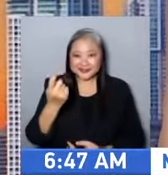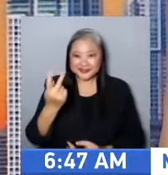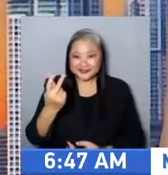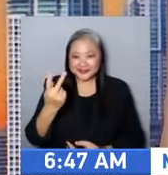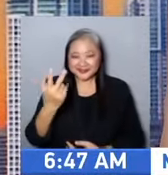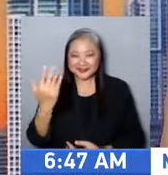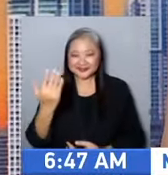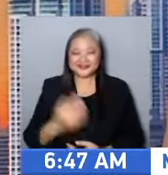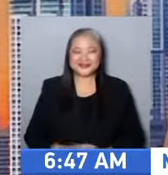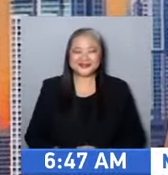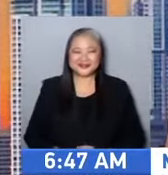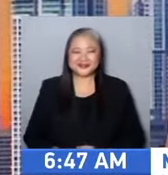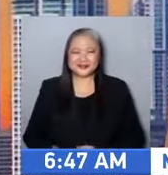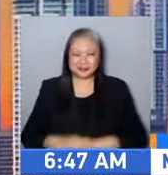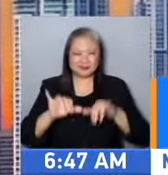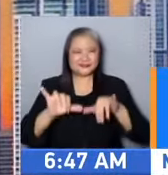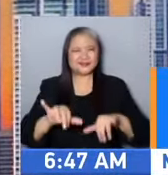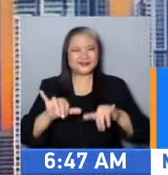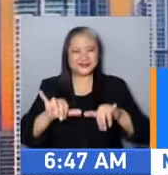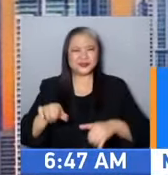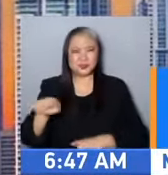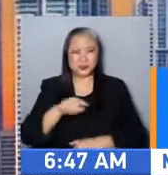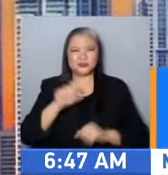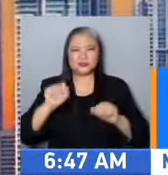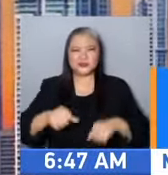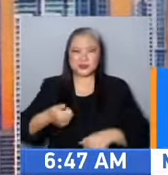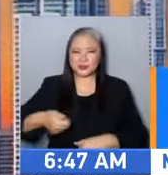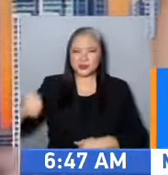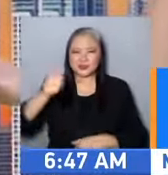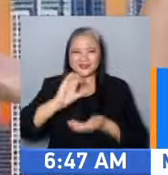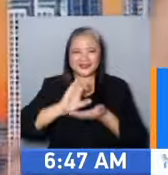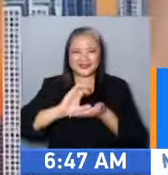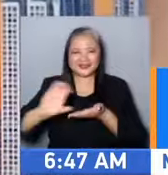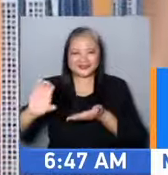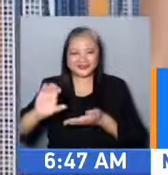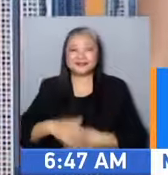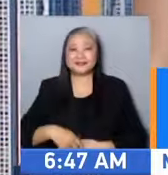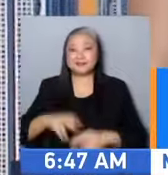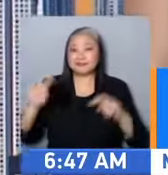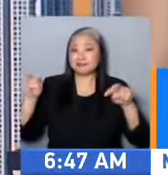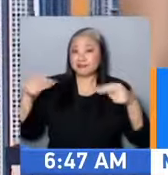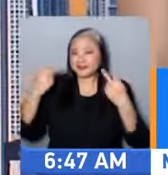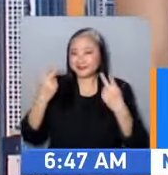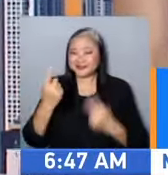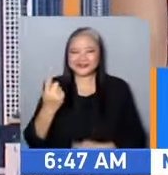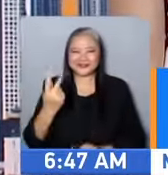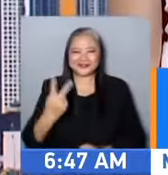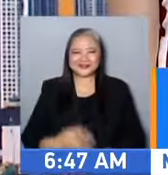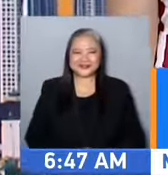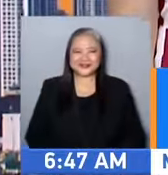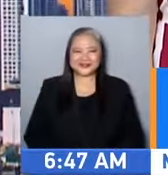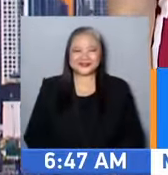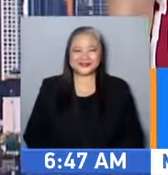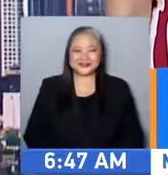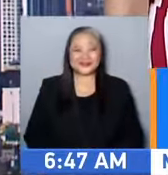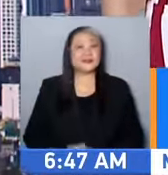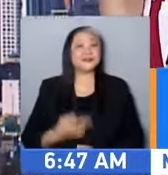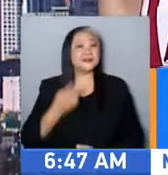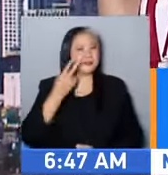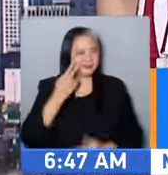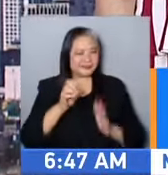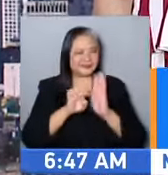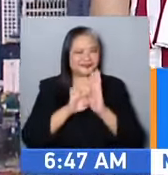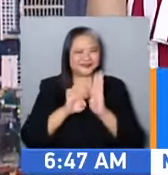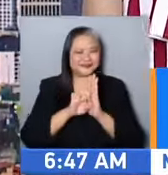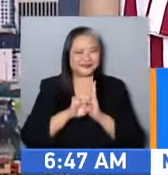kayo dahil pwede kayong magka-instant cash. Habang nanonood lang, can that's imagine? Right. Gusto niyo ng sample? Heto, nakapag-selfie na si